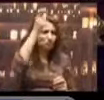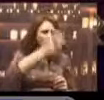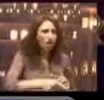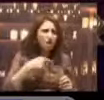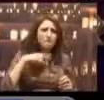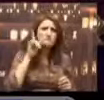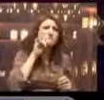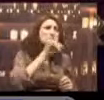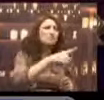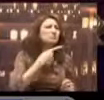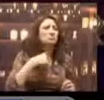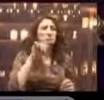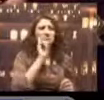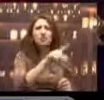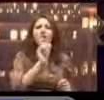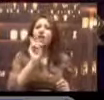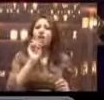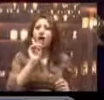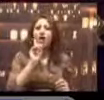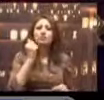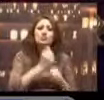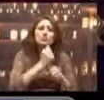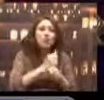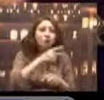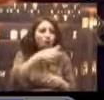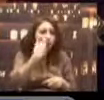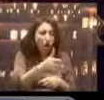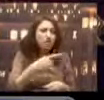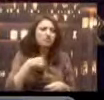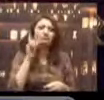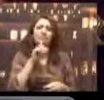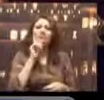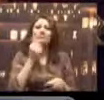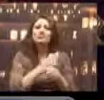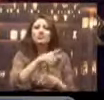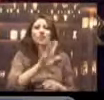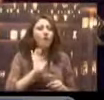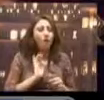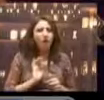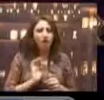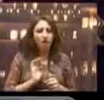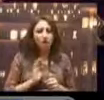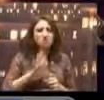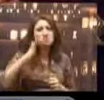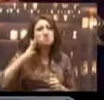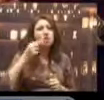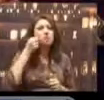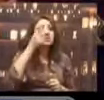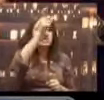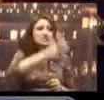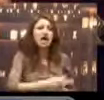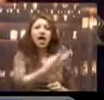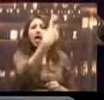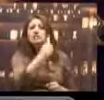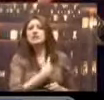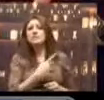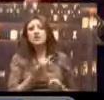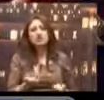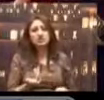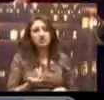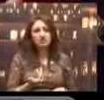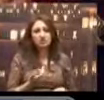وحش للاسف، وكان ده للجميع يعني، ممكن يكون ايا كان الشخص ده احسن مني عند ربنا سبحانه وتعالى، او